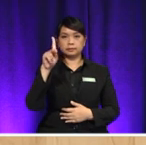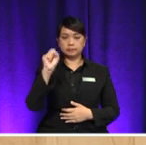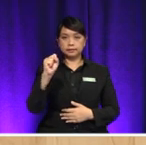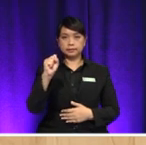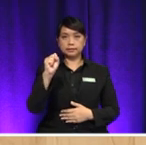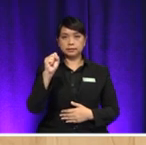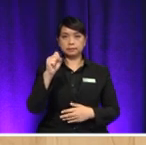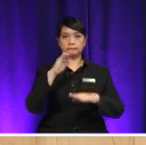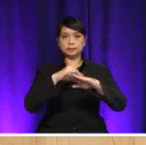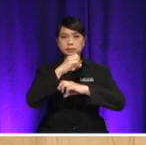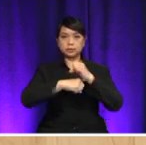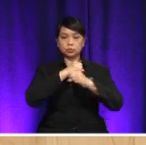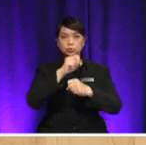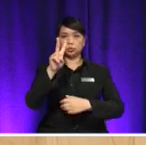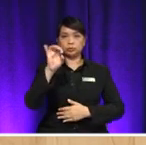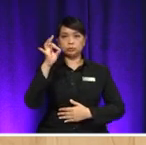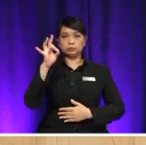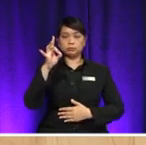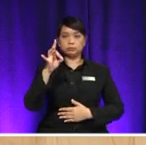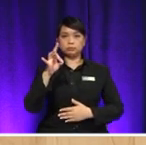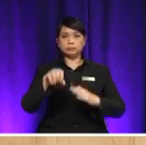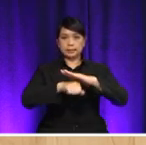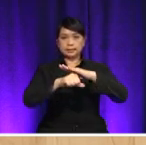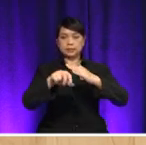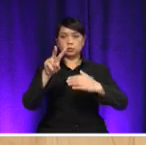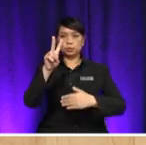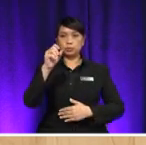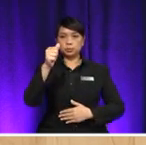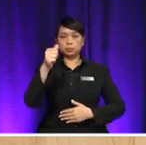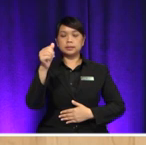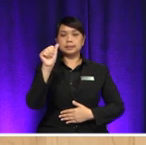pada tahun 2018 berasaskan 2010